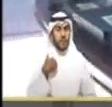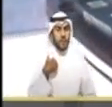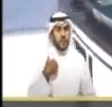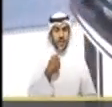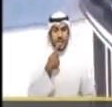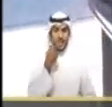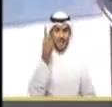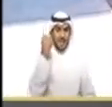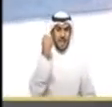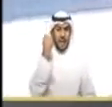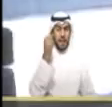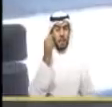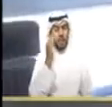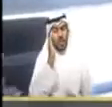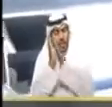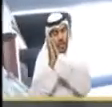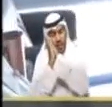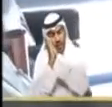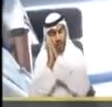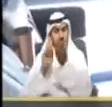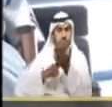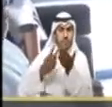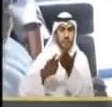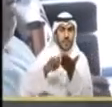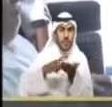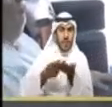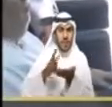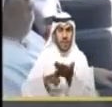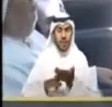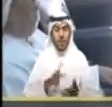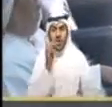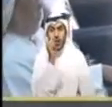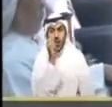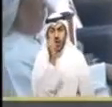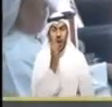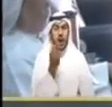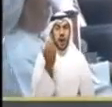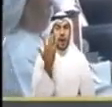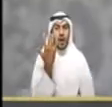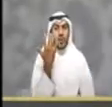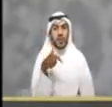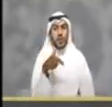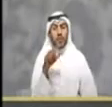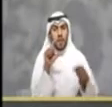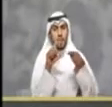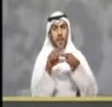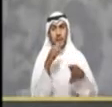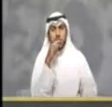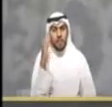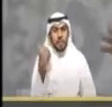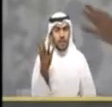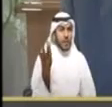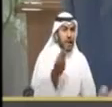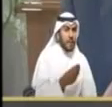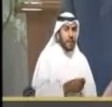مختبر اضطرابات النوم 900 حالة، إذ تشكل الذكور من هذه الحالات 65%، أما الإناث